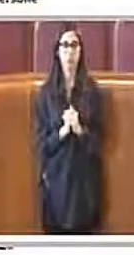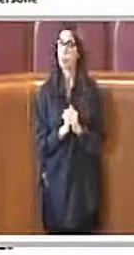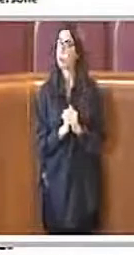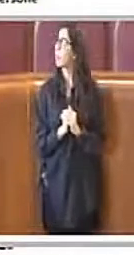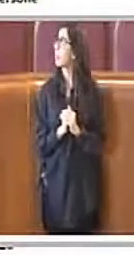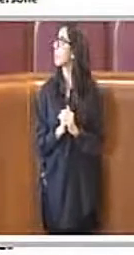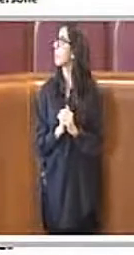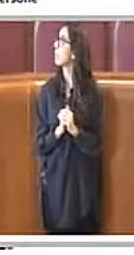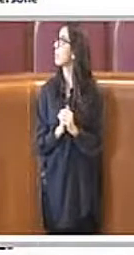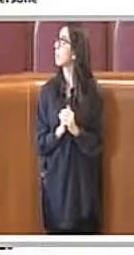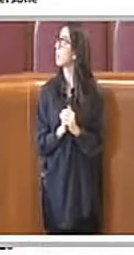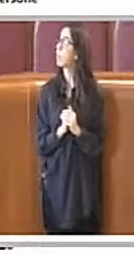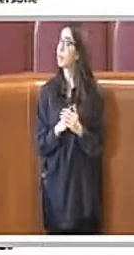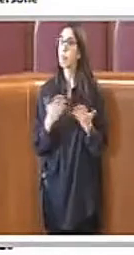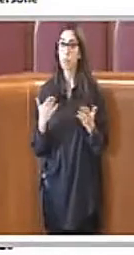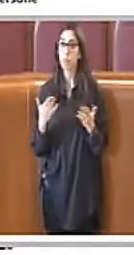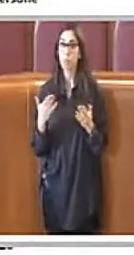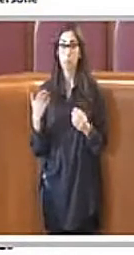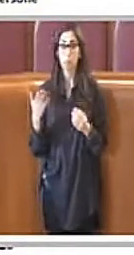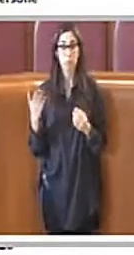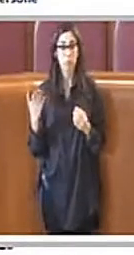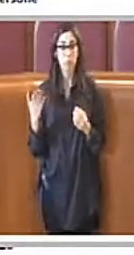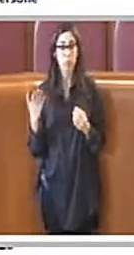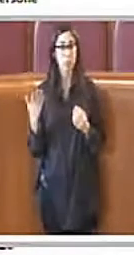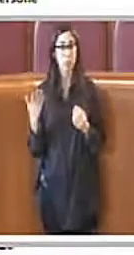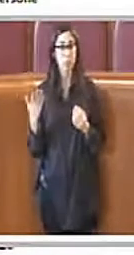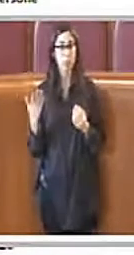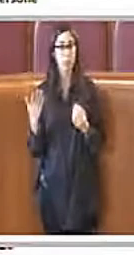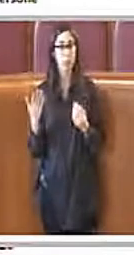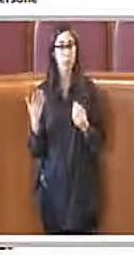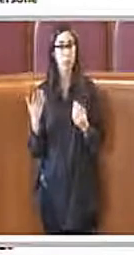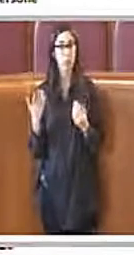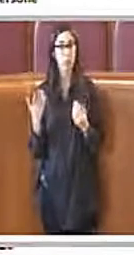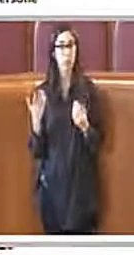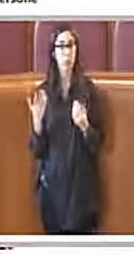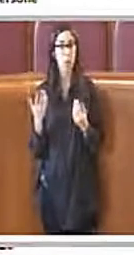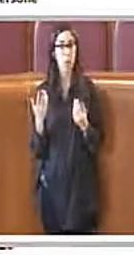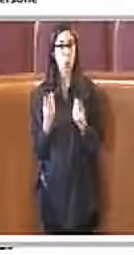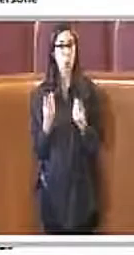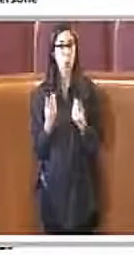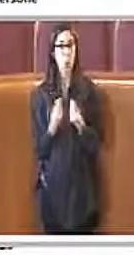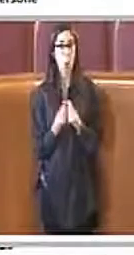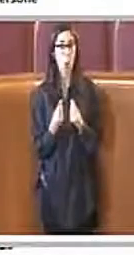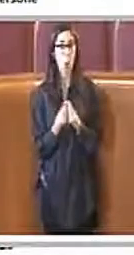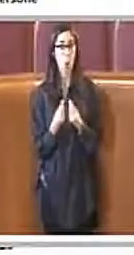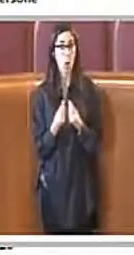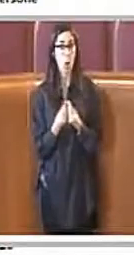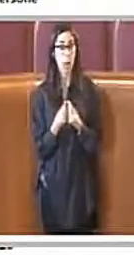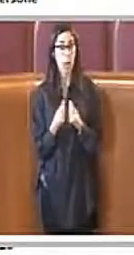La proposta della collega in realtà, voglio insomma riferirmi anche a quanto detto